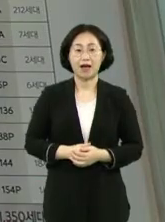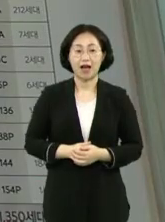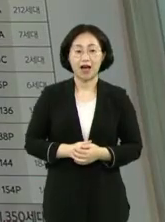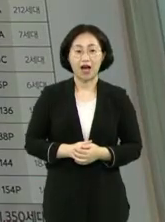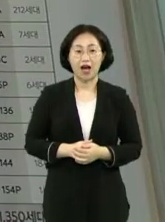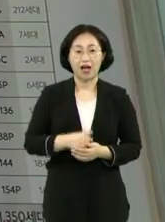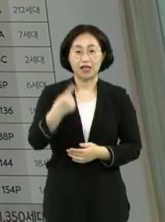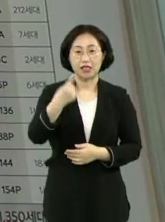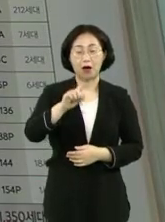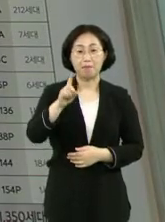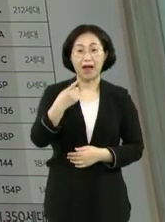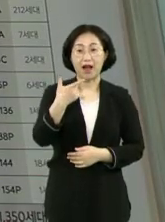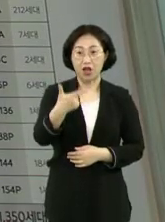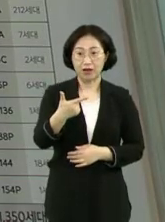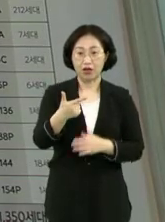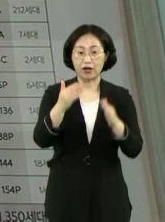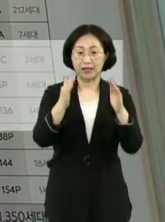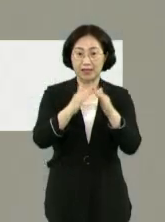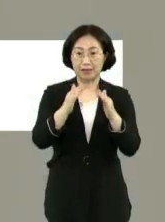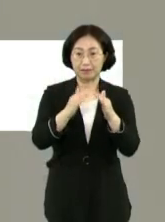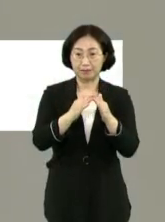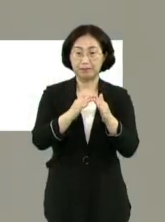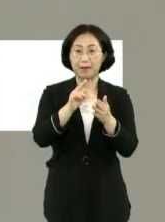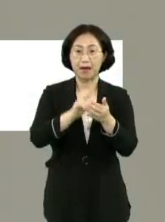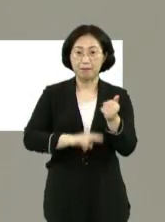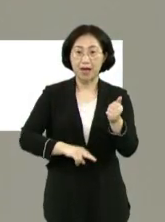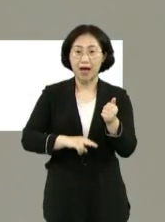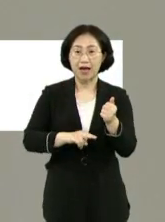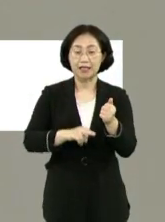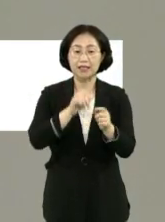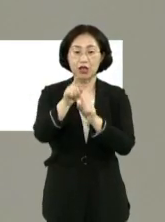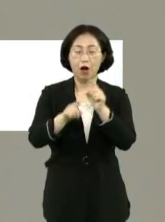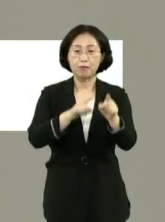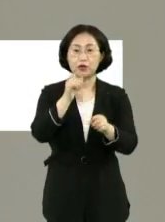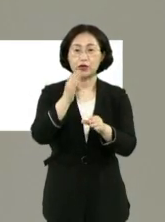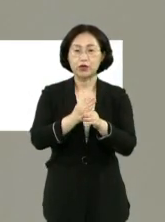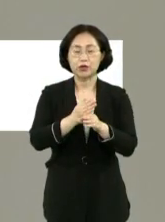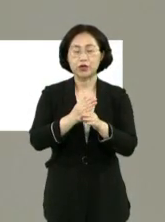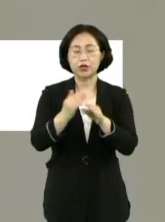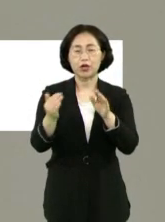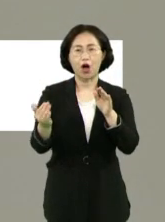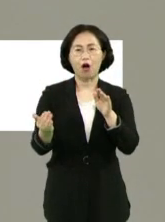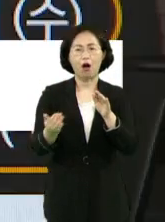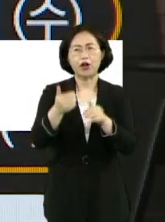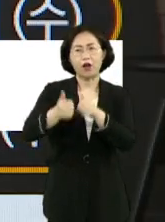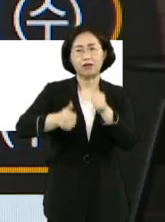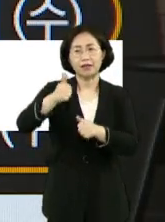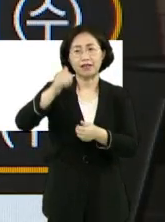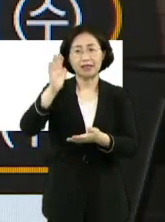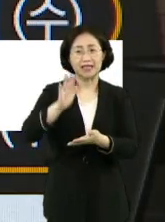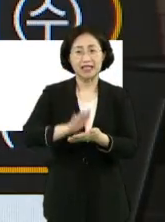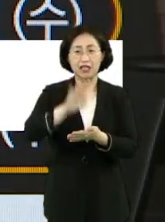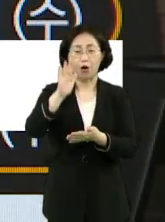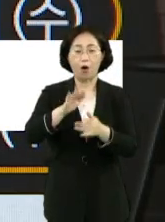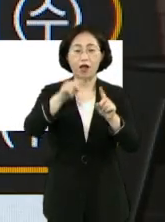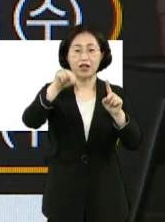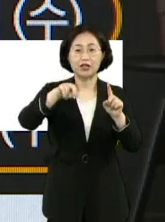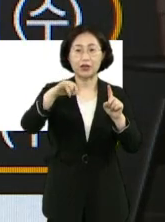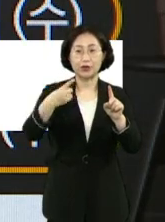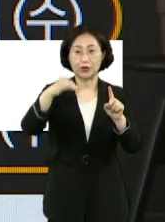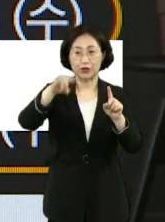모두 1,106가구를 모집하는 일반 공급 청약 접수 결과 역대급 경쟁률을 보이며 예상대로